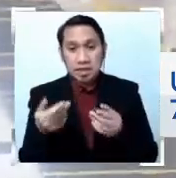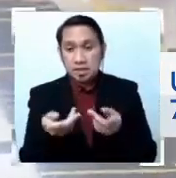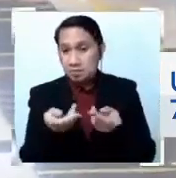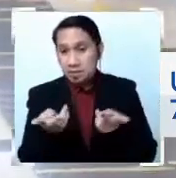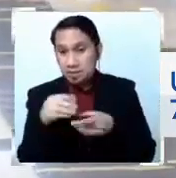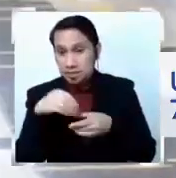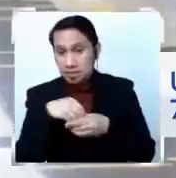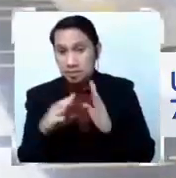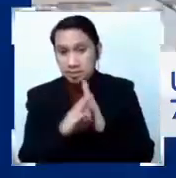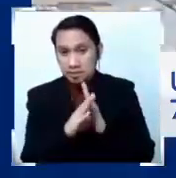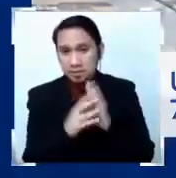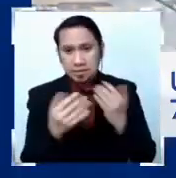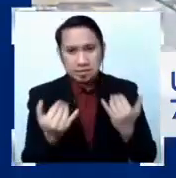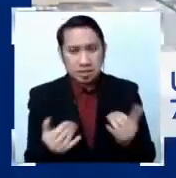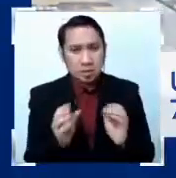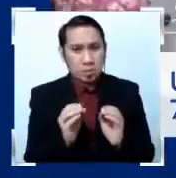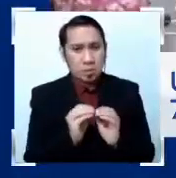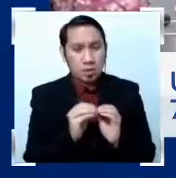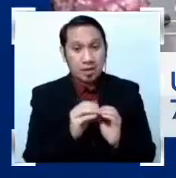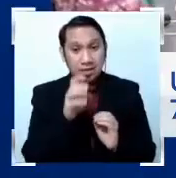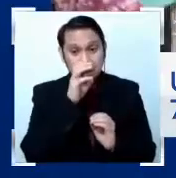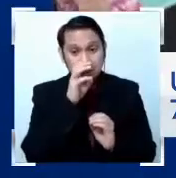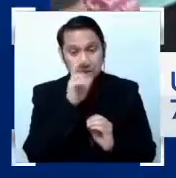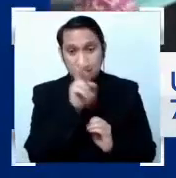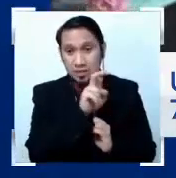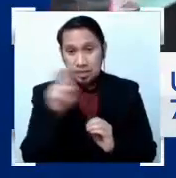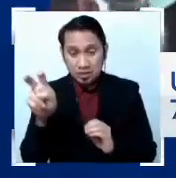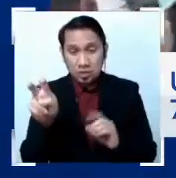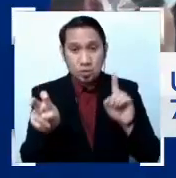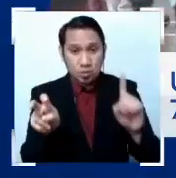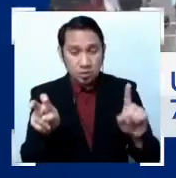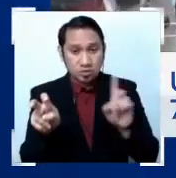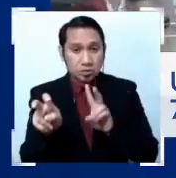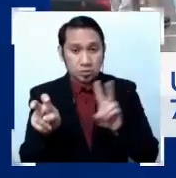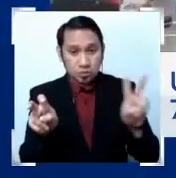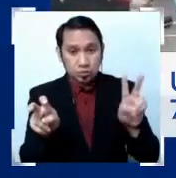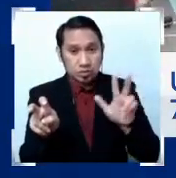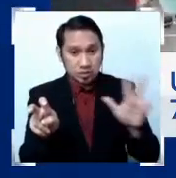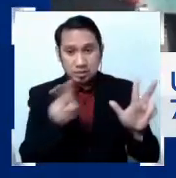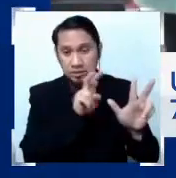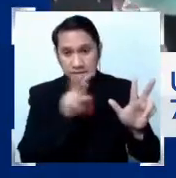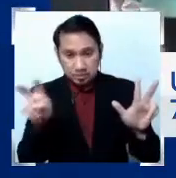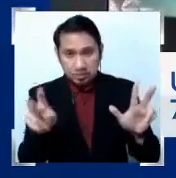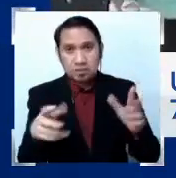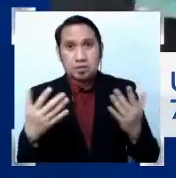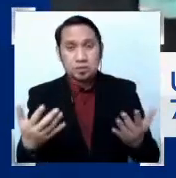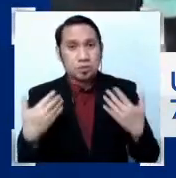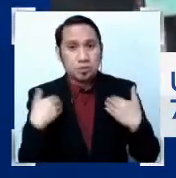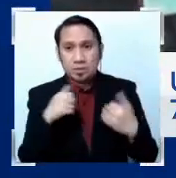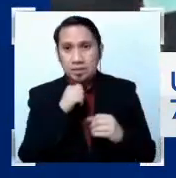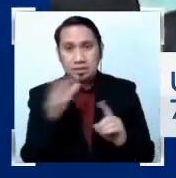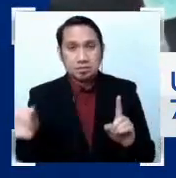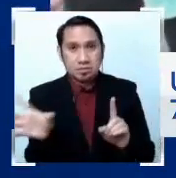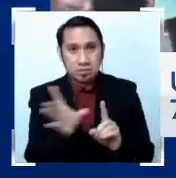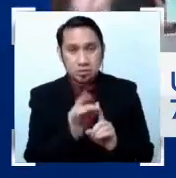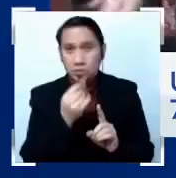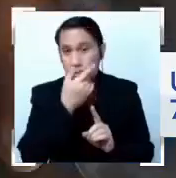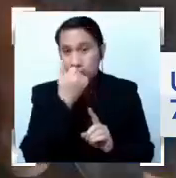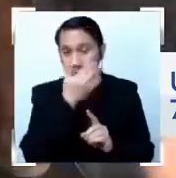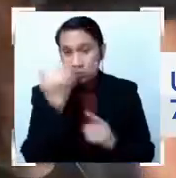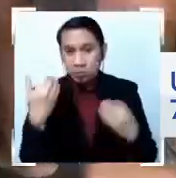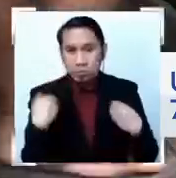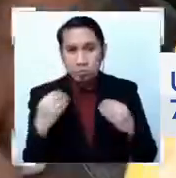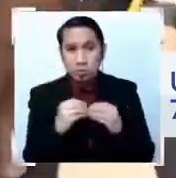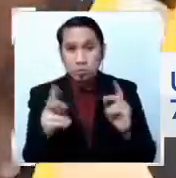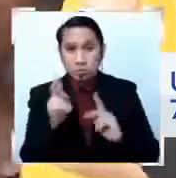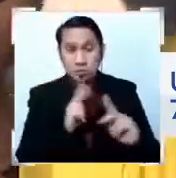daw ang paghihigpit sa LRT1, LRT2, MRT3 at PNR para iwas hawahan kasabay ng pagdagdag ng mga pasahero.